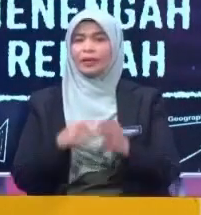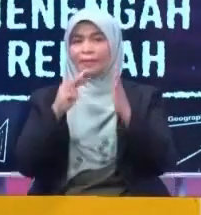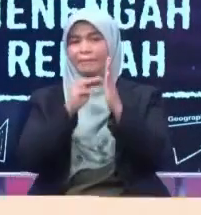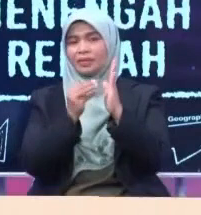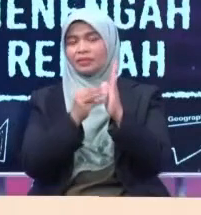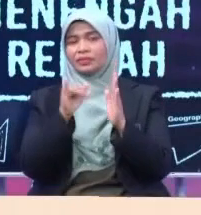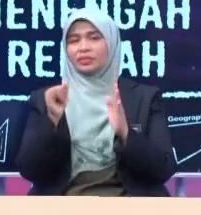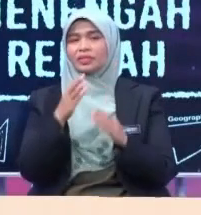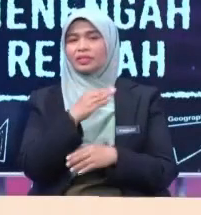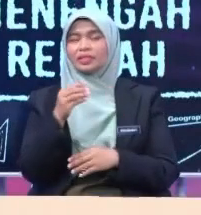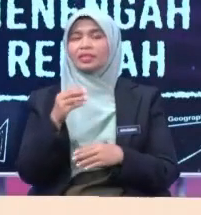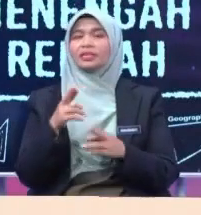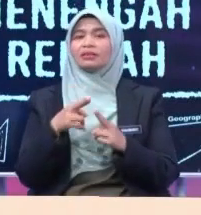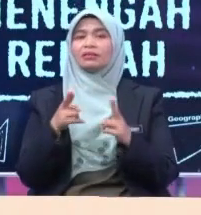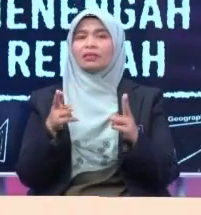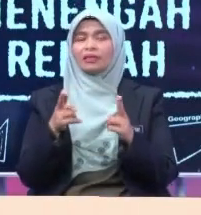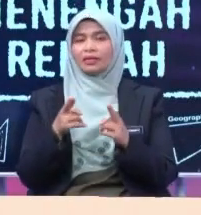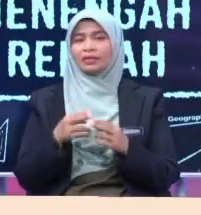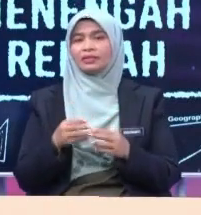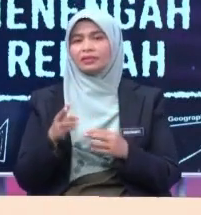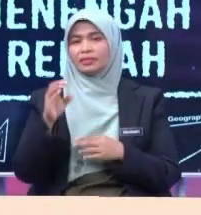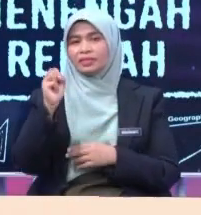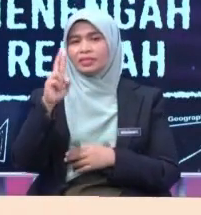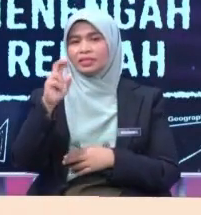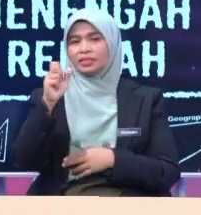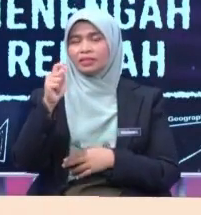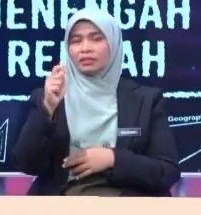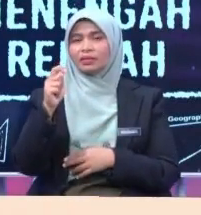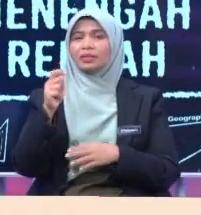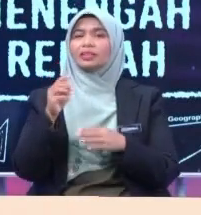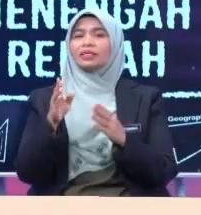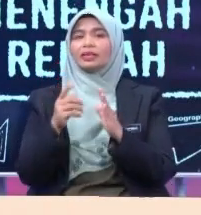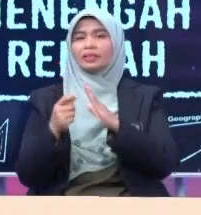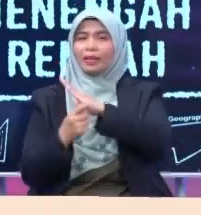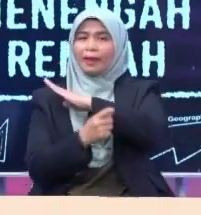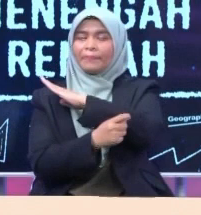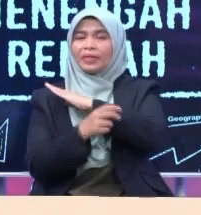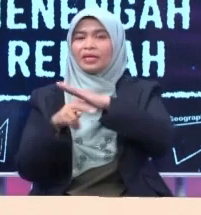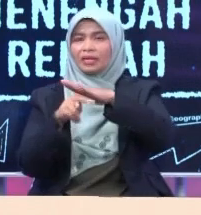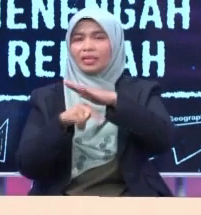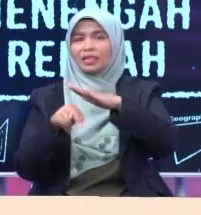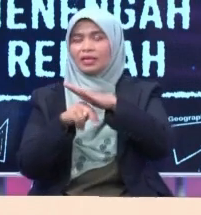Maksudnya, dan direntangkan sirat di antara dua belah tebing neraka jahannam, maka aku orang pertama bersama